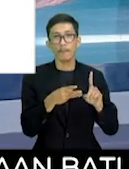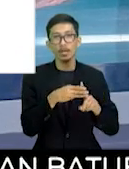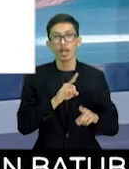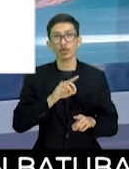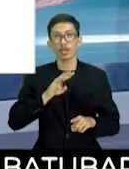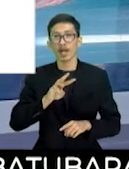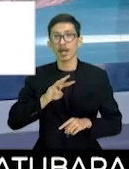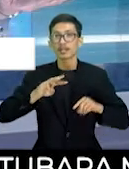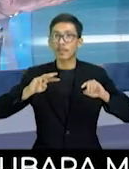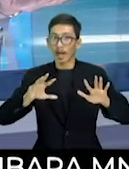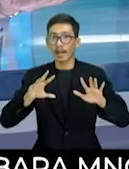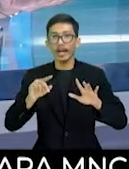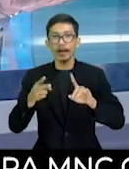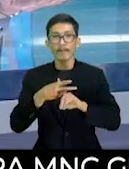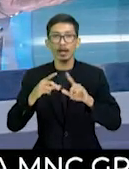B139RFS pada mobil miliknya.